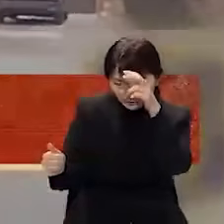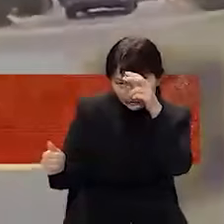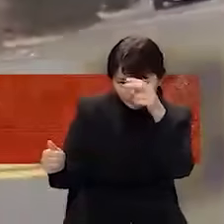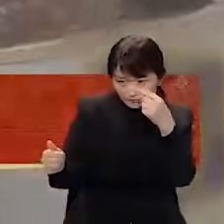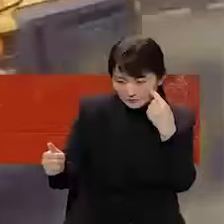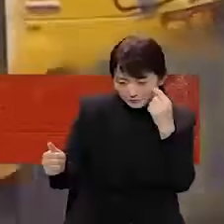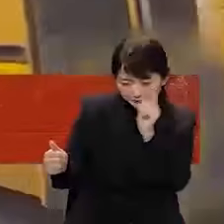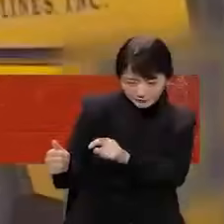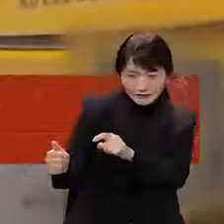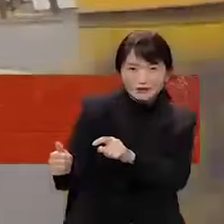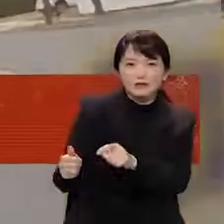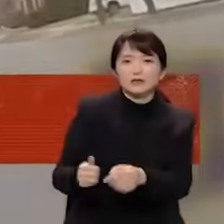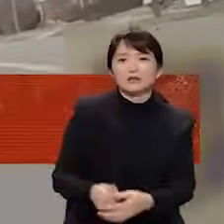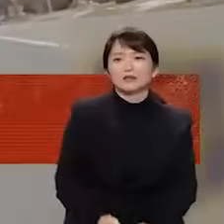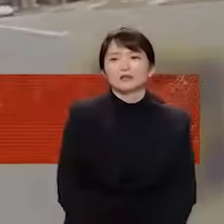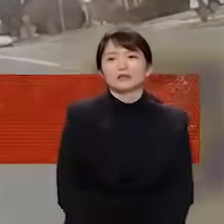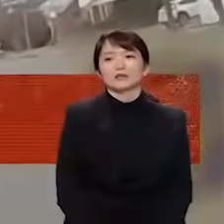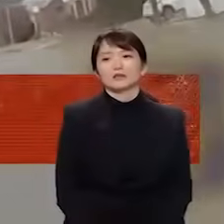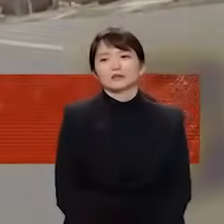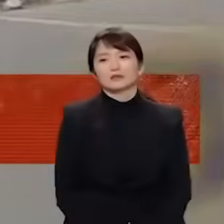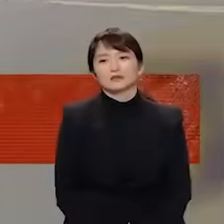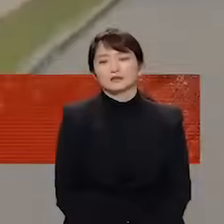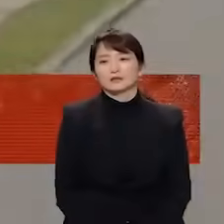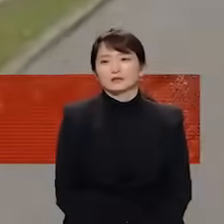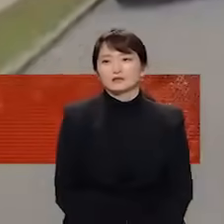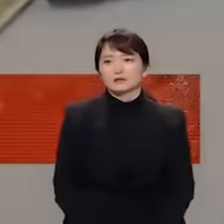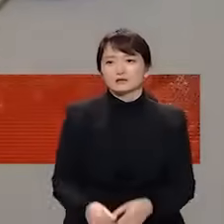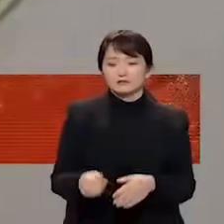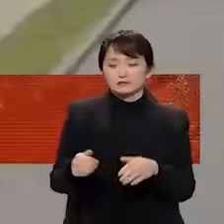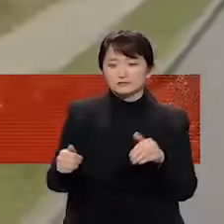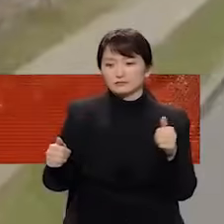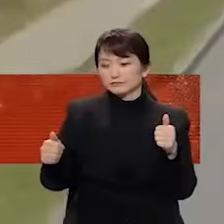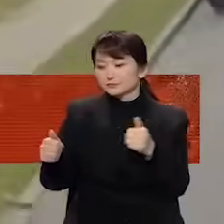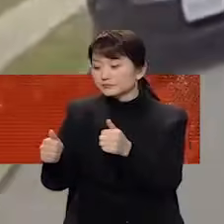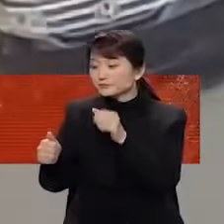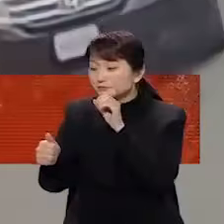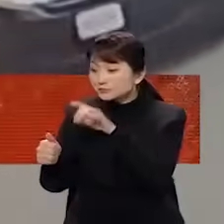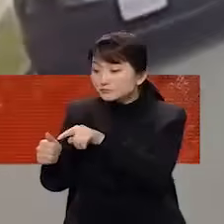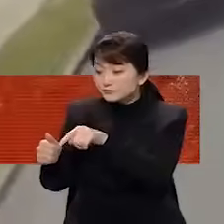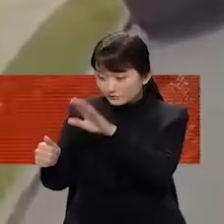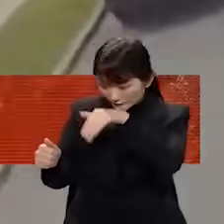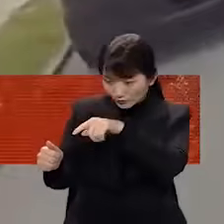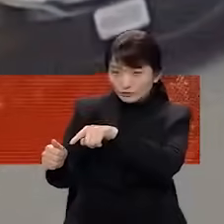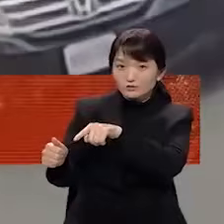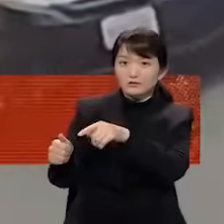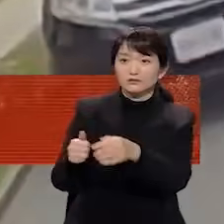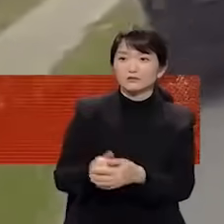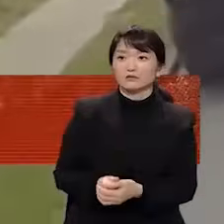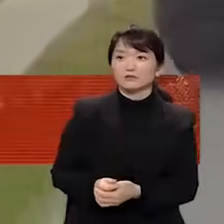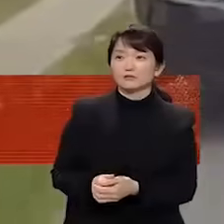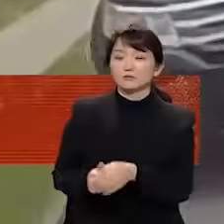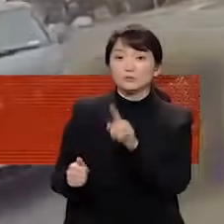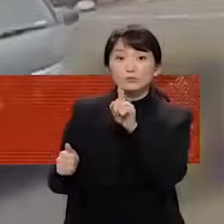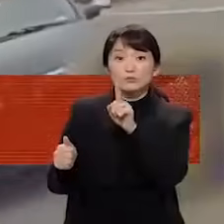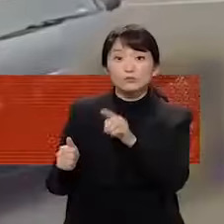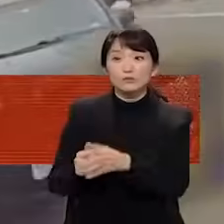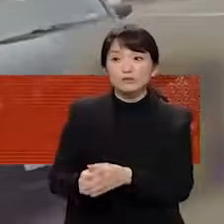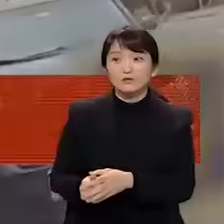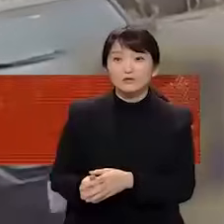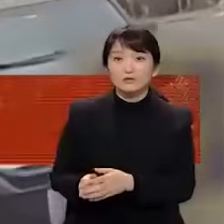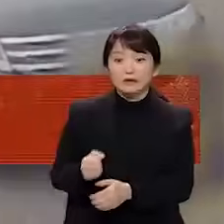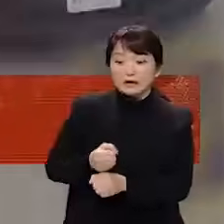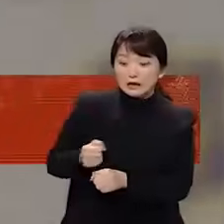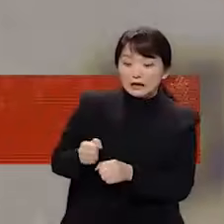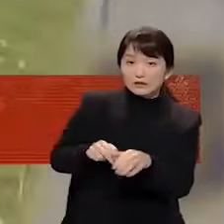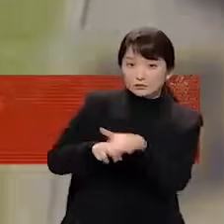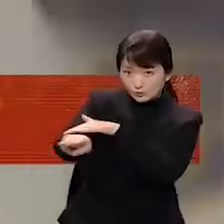레이담 하게 딱 포착됐던 겁니다 경찰은 자분이 남성에게 접근해서 말을 걸었는데 당황한 남성이 할 수 있는게 뭐가 있어요 뛰는 거밖에 없었던